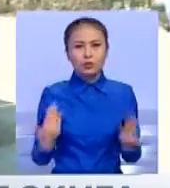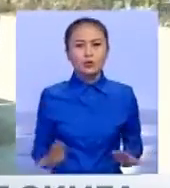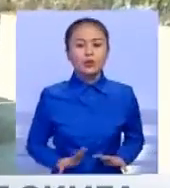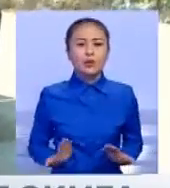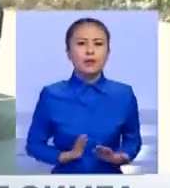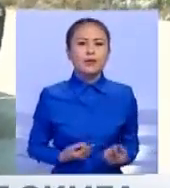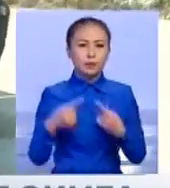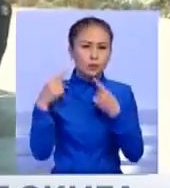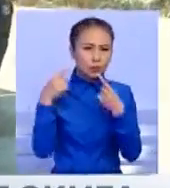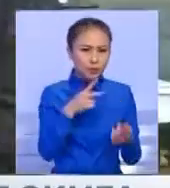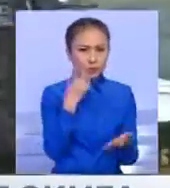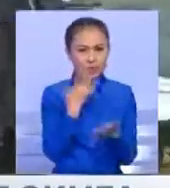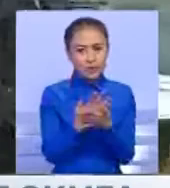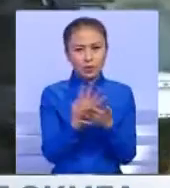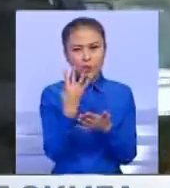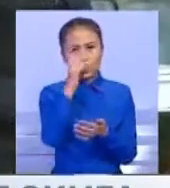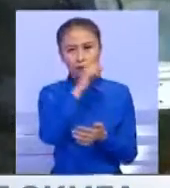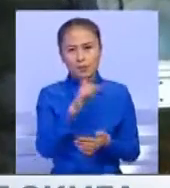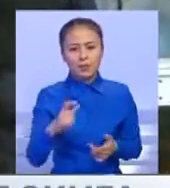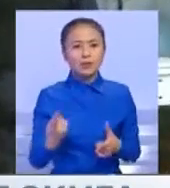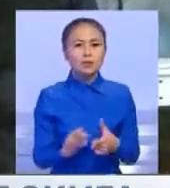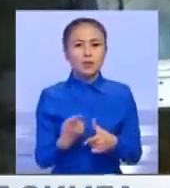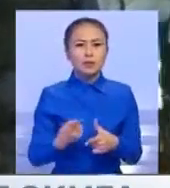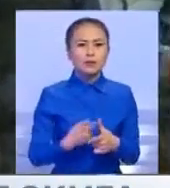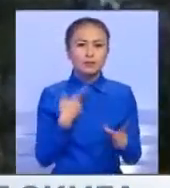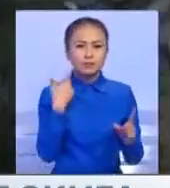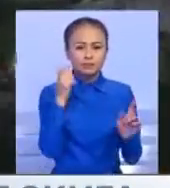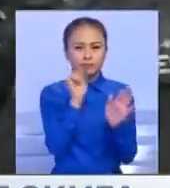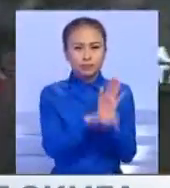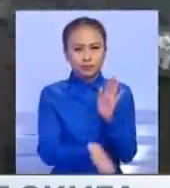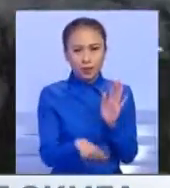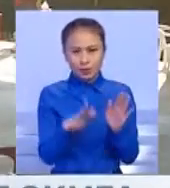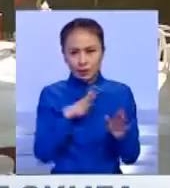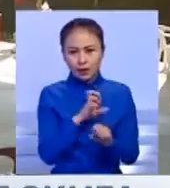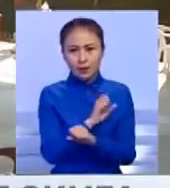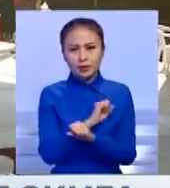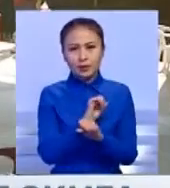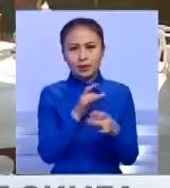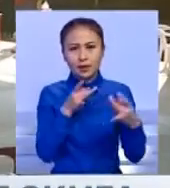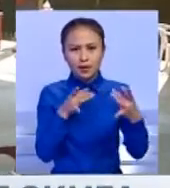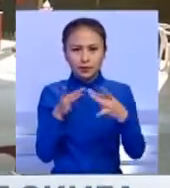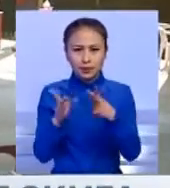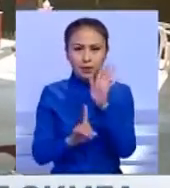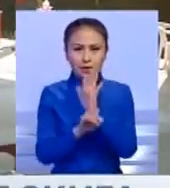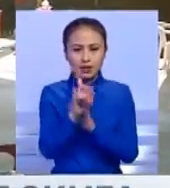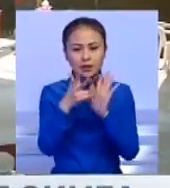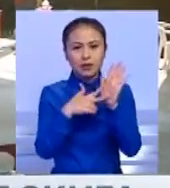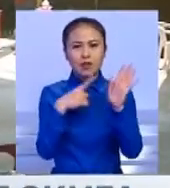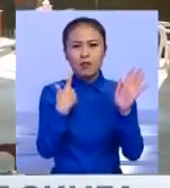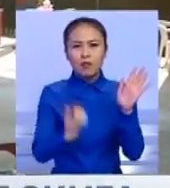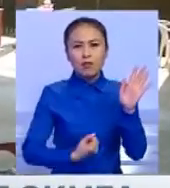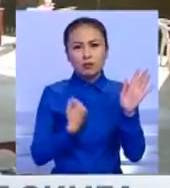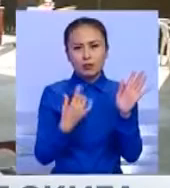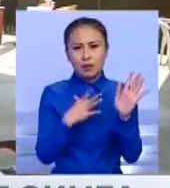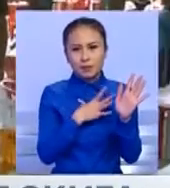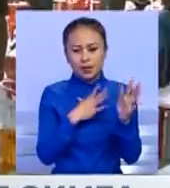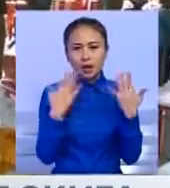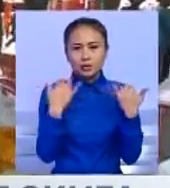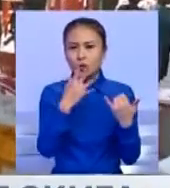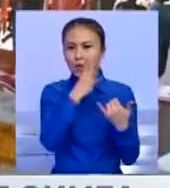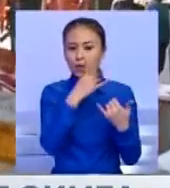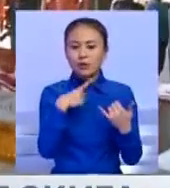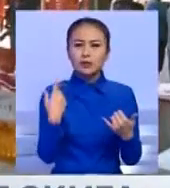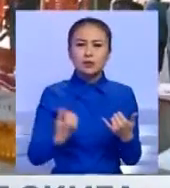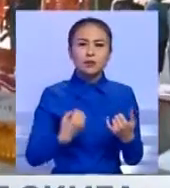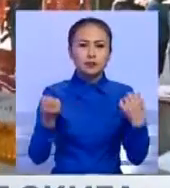Бірақ тұрғындар қарсылық көрсетіп, олар 4 адамды атып тастаған. Осыдан кейін қақтығыс басталып, 8 сарбаз оққа шыққан. Қазір